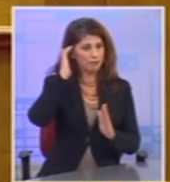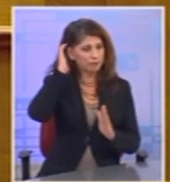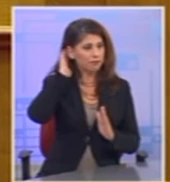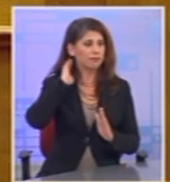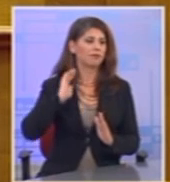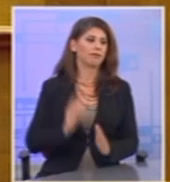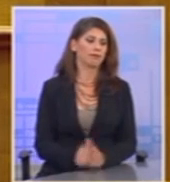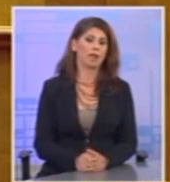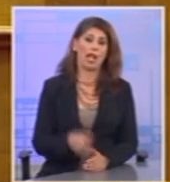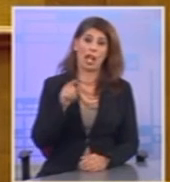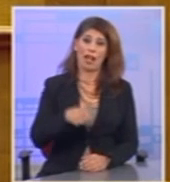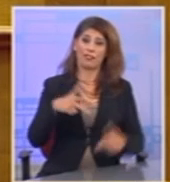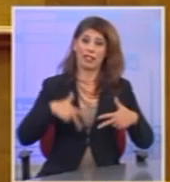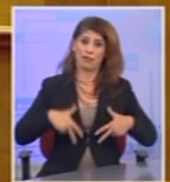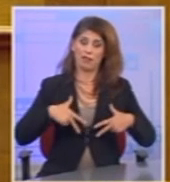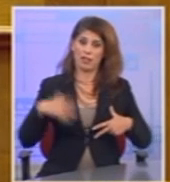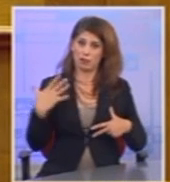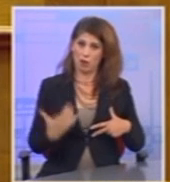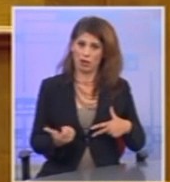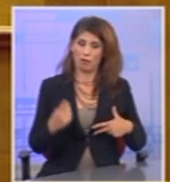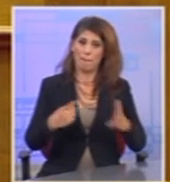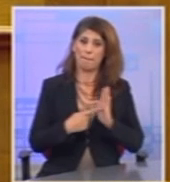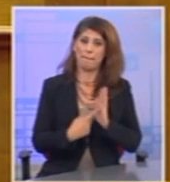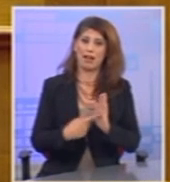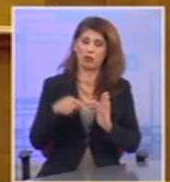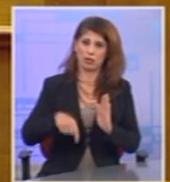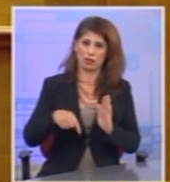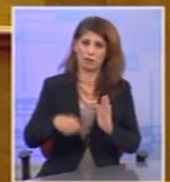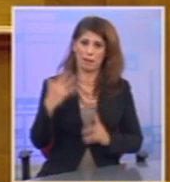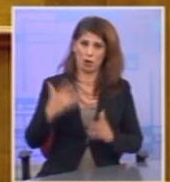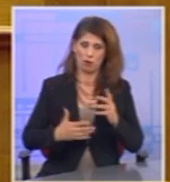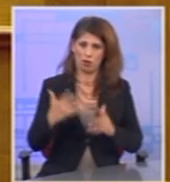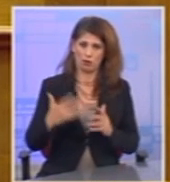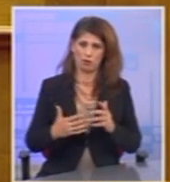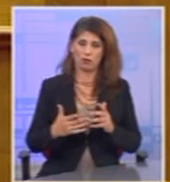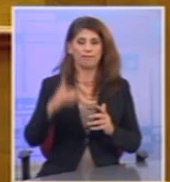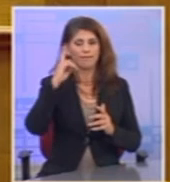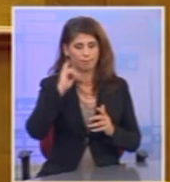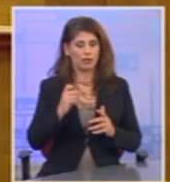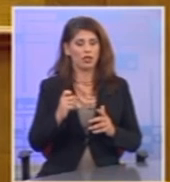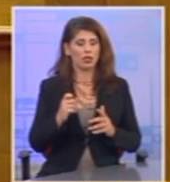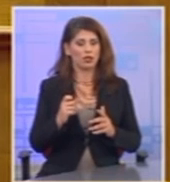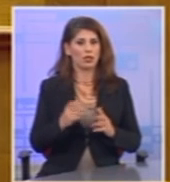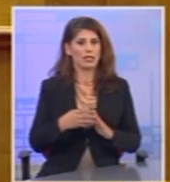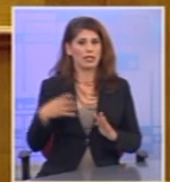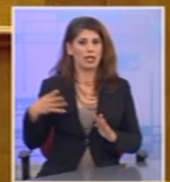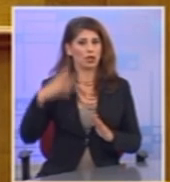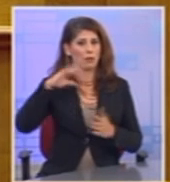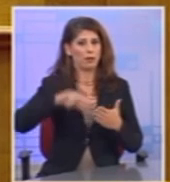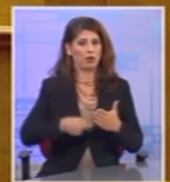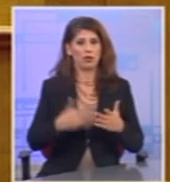αυτή η κυβέρνηση που έχουμε παρουσιάζει σήμερα ένα προϋπολογισμό της γνωστής σειράς των